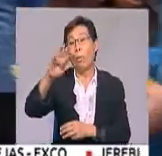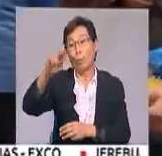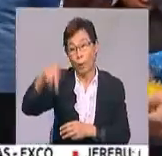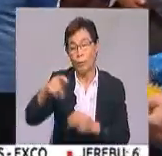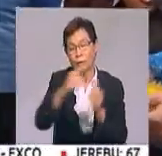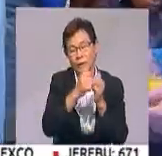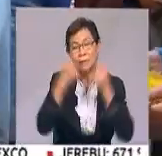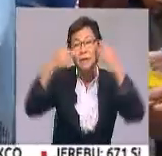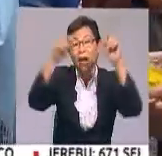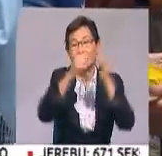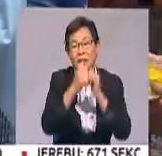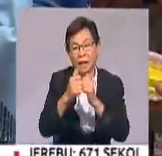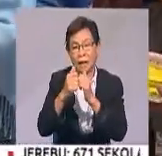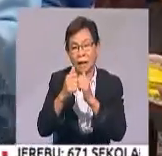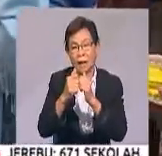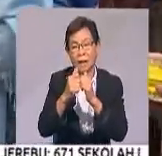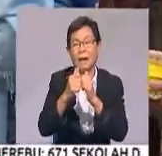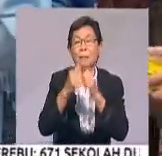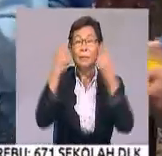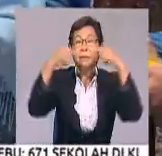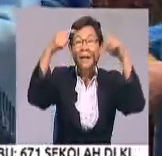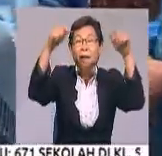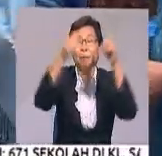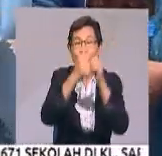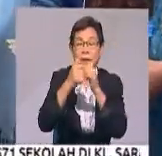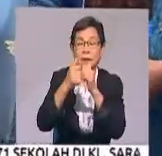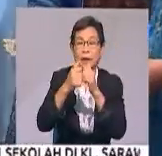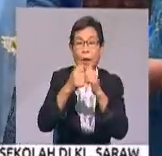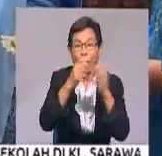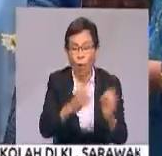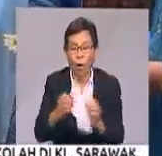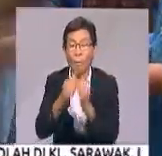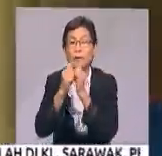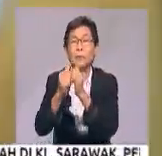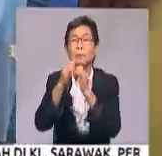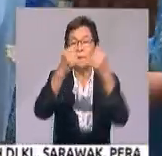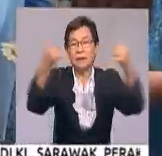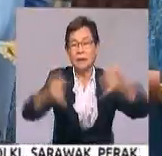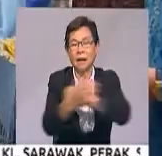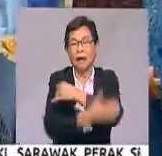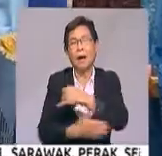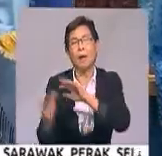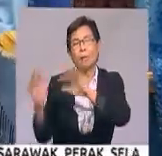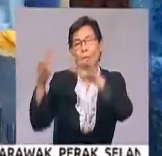dijayakan bersama-sama Surau Utama Istana Negara. Ia dihadiri lebih 600